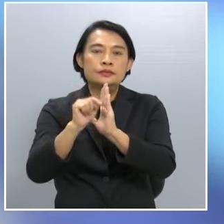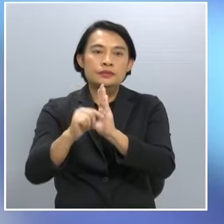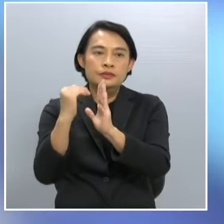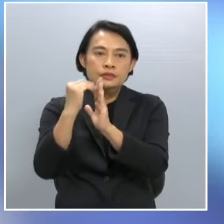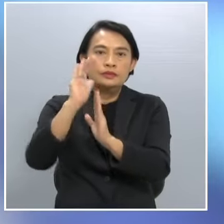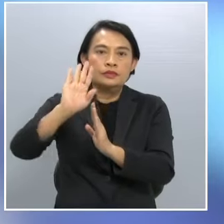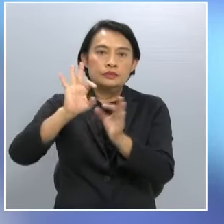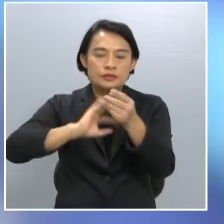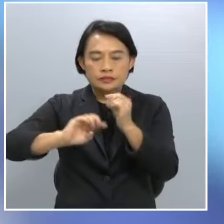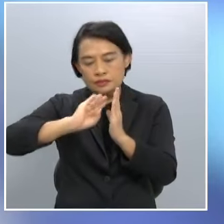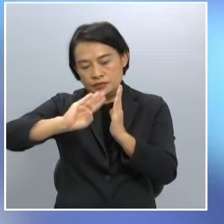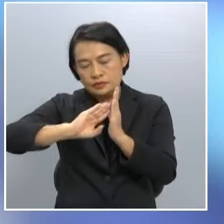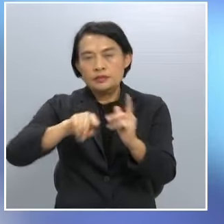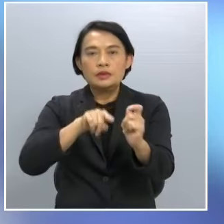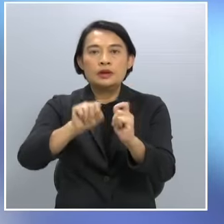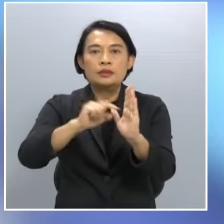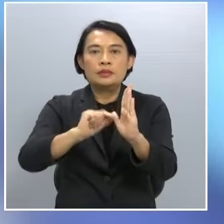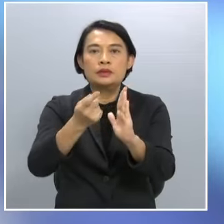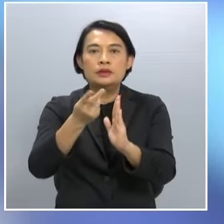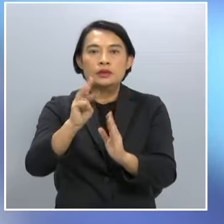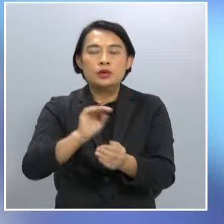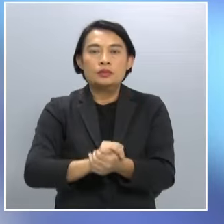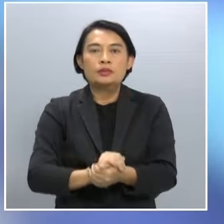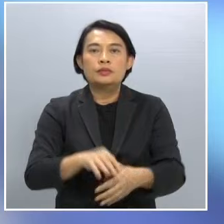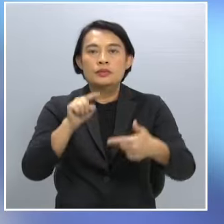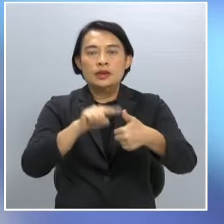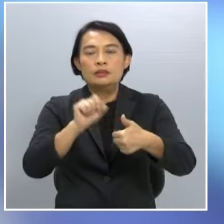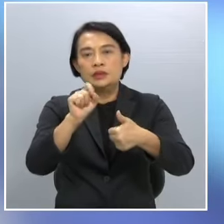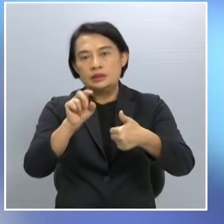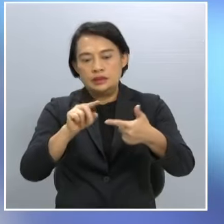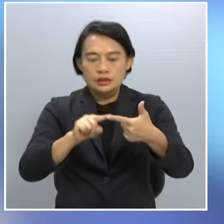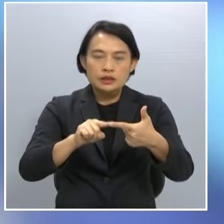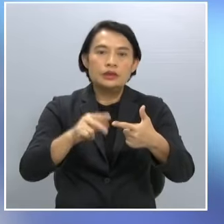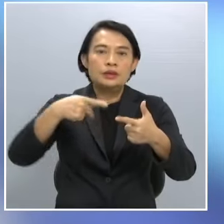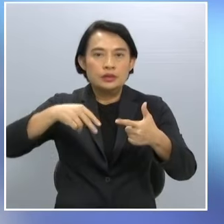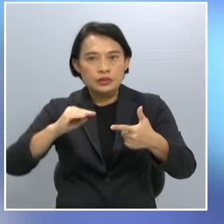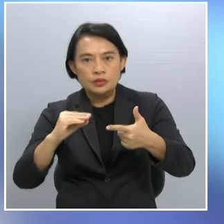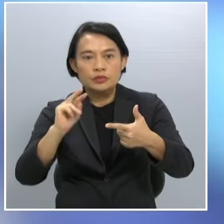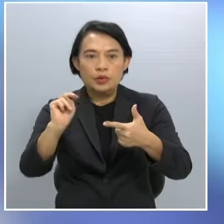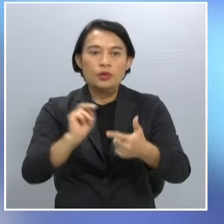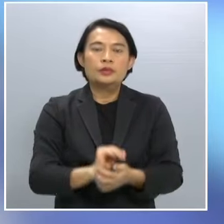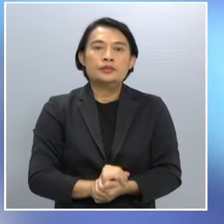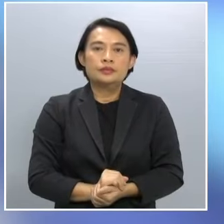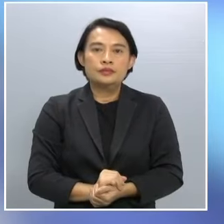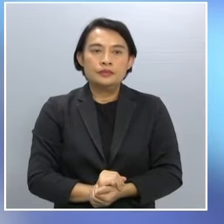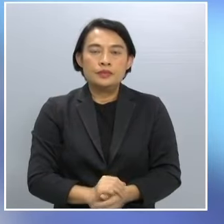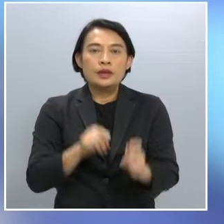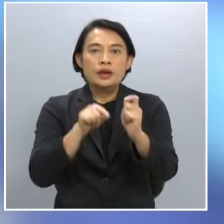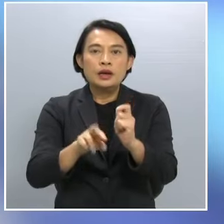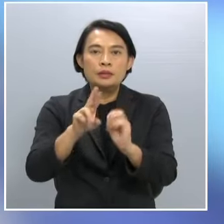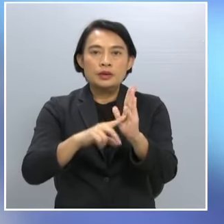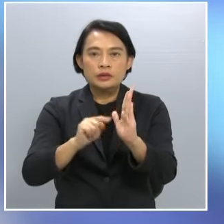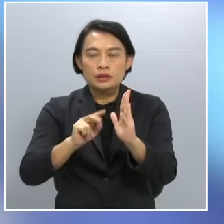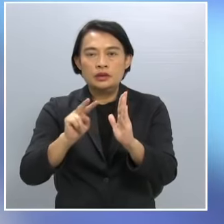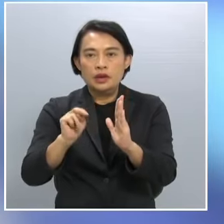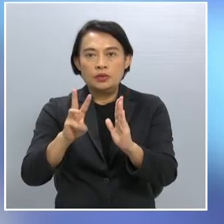ขงนะฮะอำเภอสังคมอำเภอศรีเชียงใหม่อำเภอท่าบ่ออำเภอเมืองอำเภอพลพิสัยนะครับแล้วก็อำเภอรัตนวาปีนะ